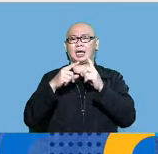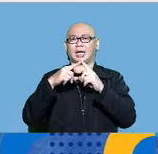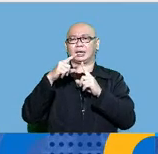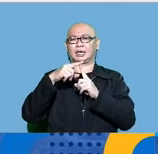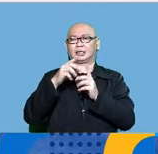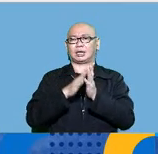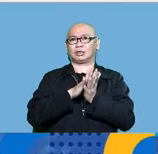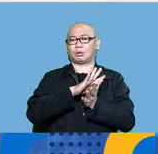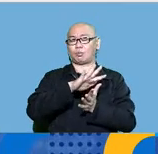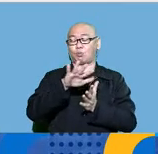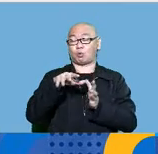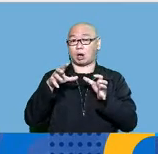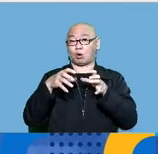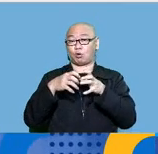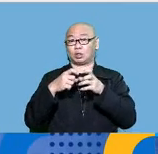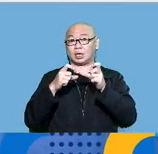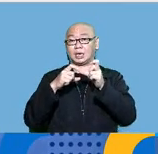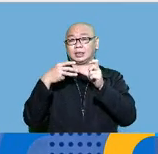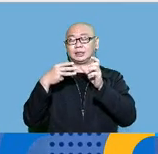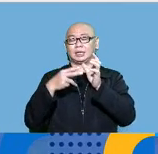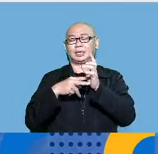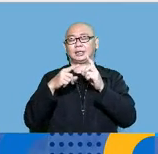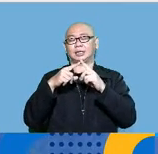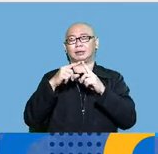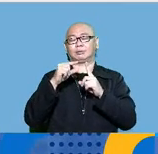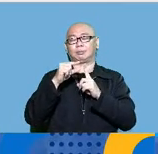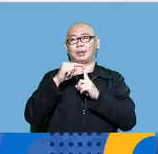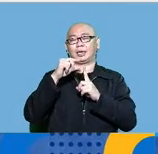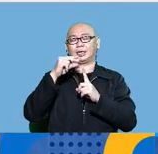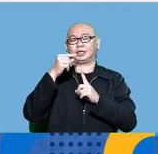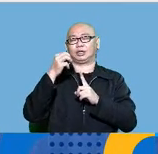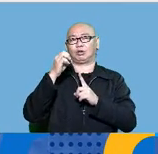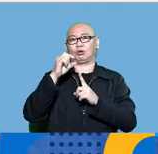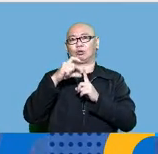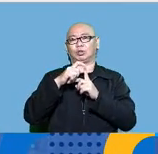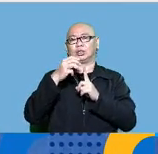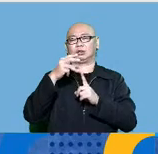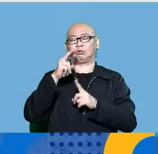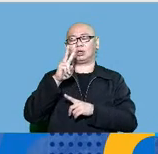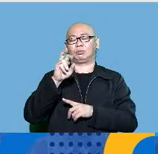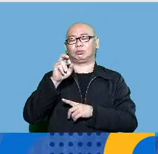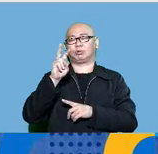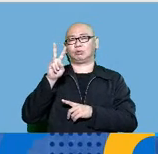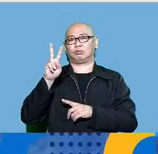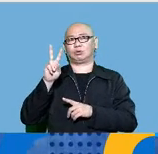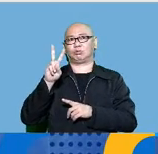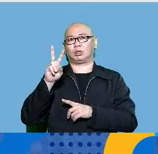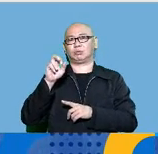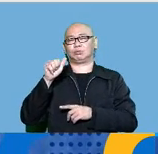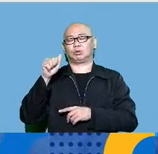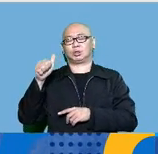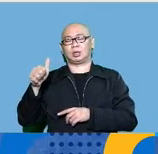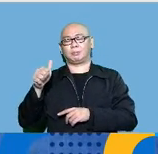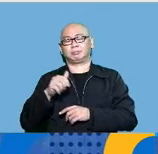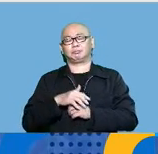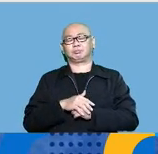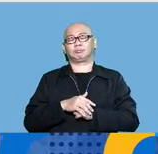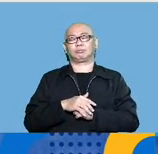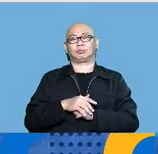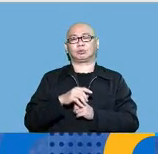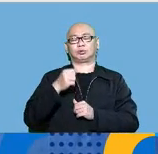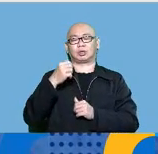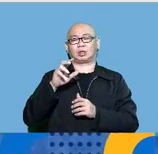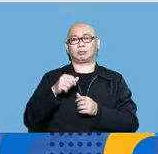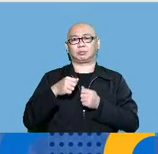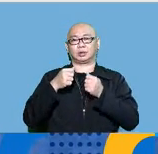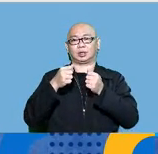anggota Senat periode 2022 sampai dengan 2026 yang telah melakukan pembahasan dan menyetujui usulan guru